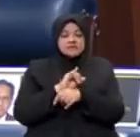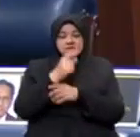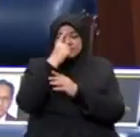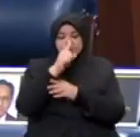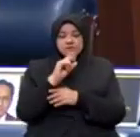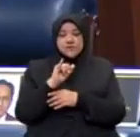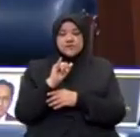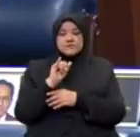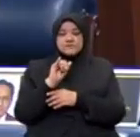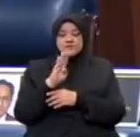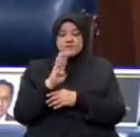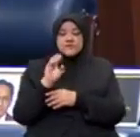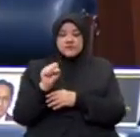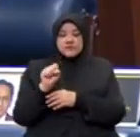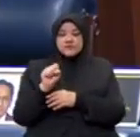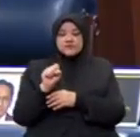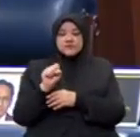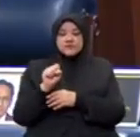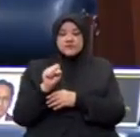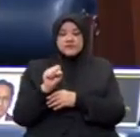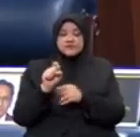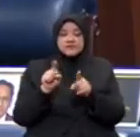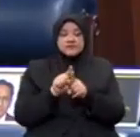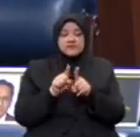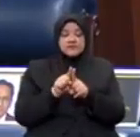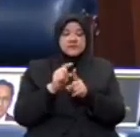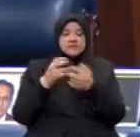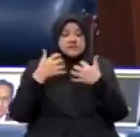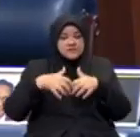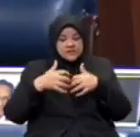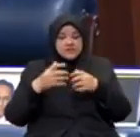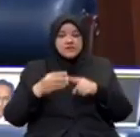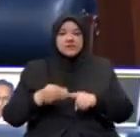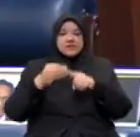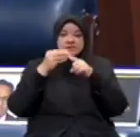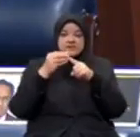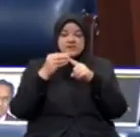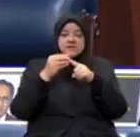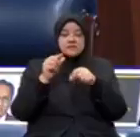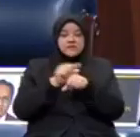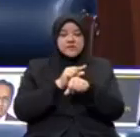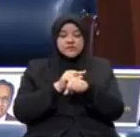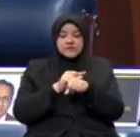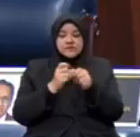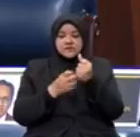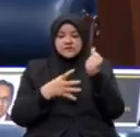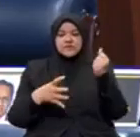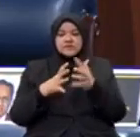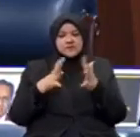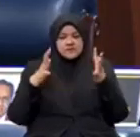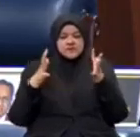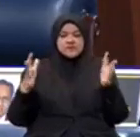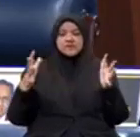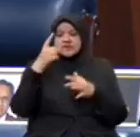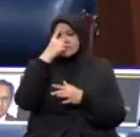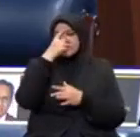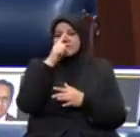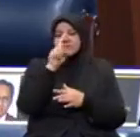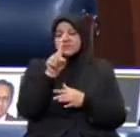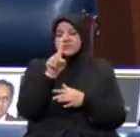untuk IBS, seperti factory lah terutamanya, kilang-kilang ini menggunakan dana yang cukup besar